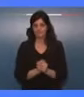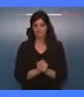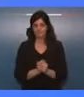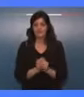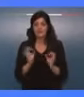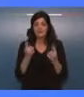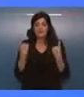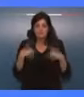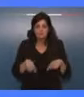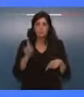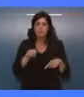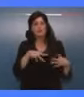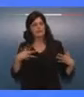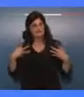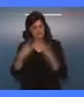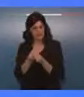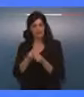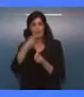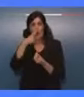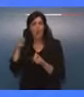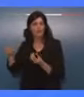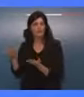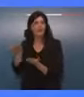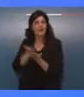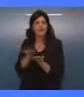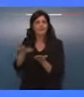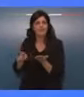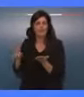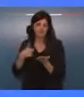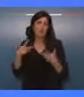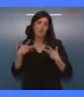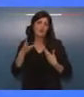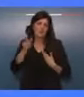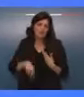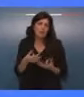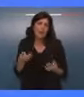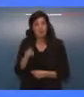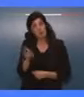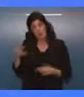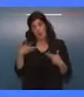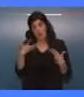questo coincide anche con l'agenda che mi ha dato Conte, bene, sono anche molto contento io, e forse anche lui, ecco.